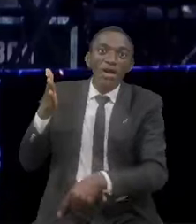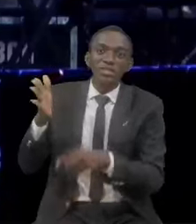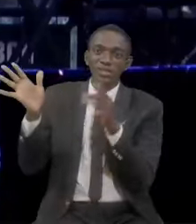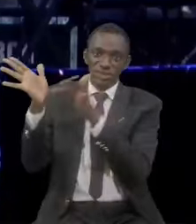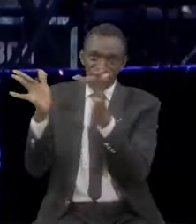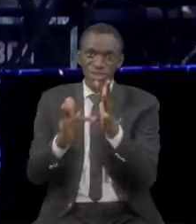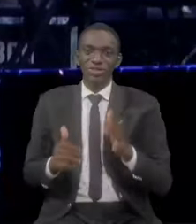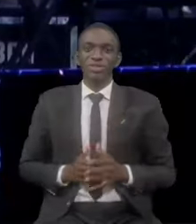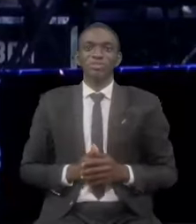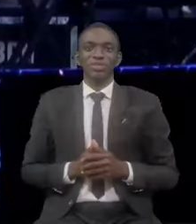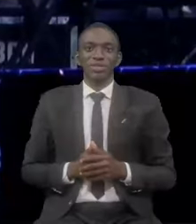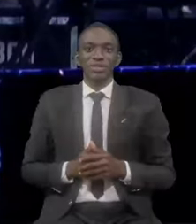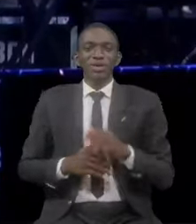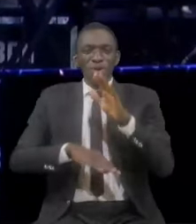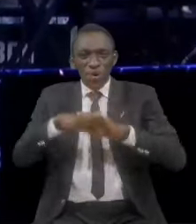Mentionnez le nom là.